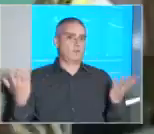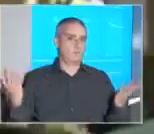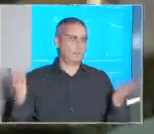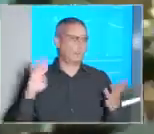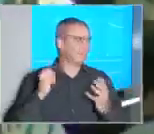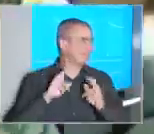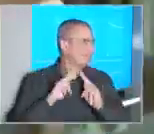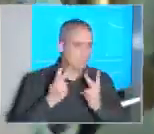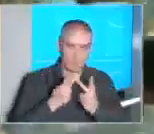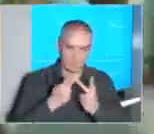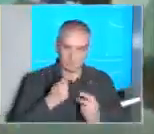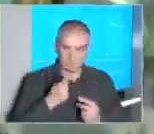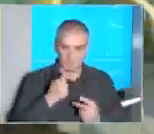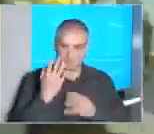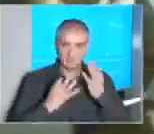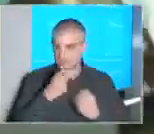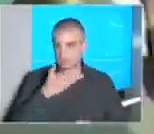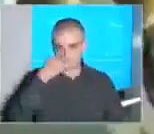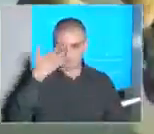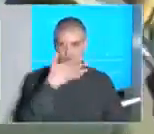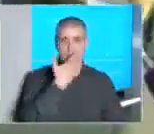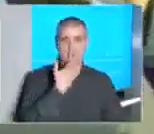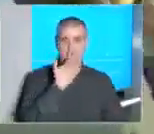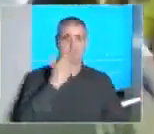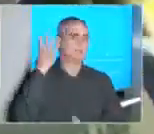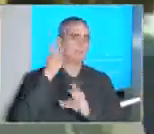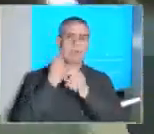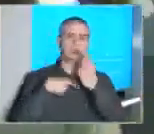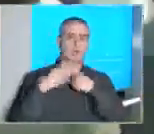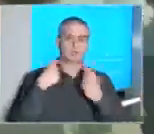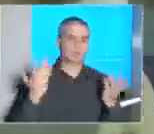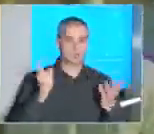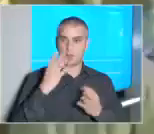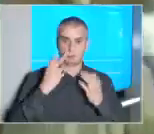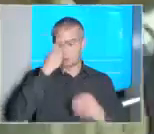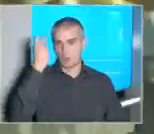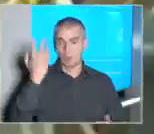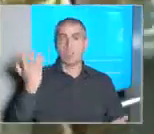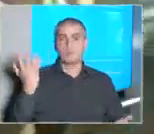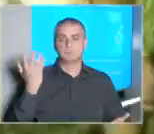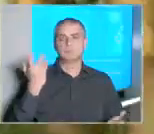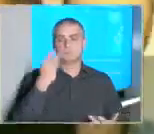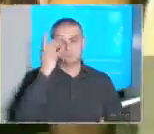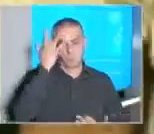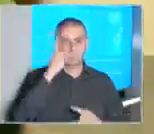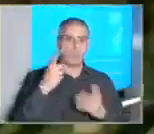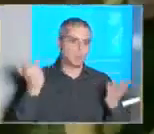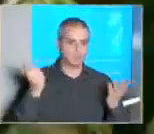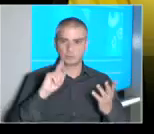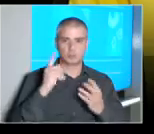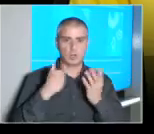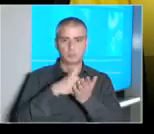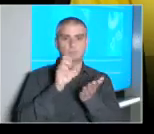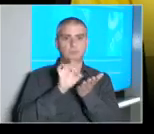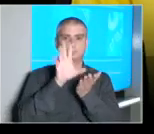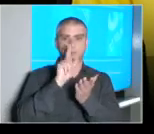אם בקבוצה שמשחקת במדינת ישראל במשך עשרות שנים לא שיחקו ערבים, אז כנראה שמישהו דאג שלא ישחקו,